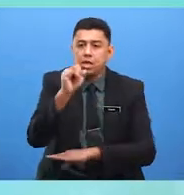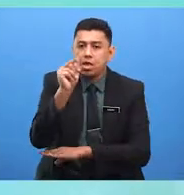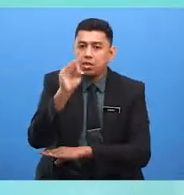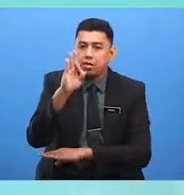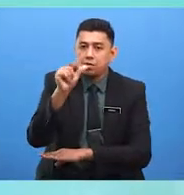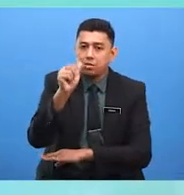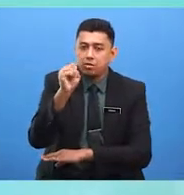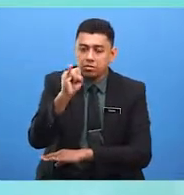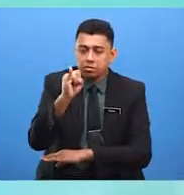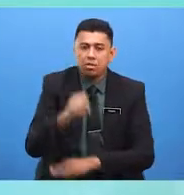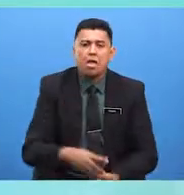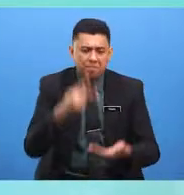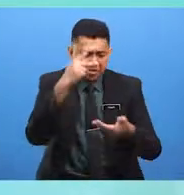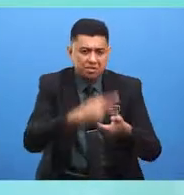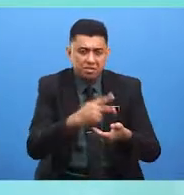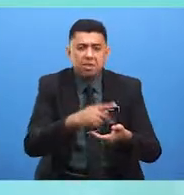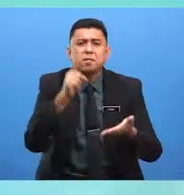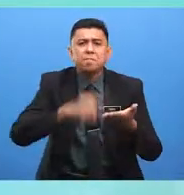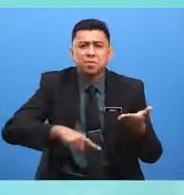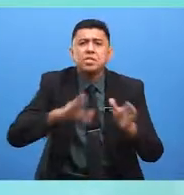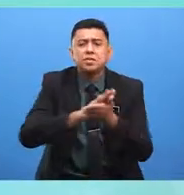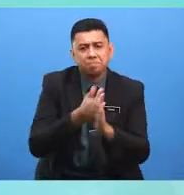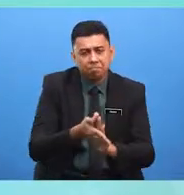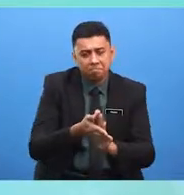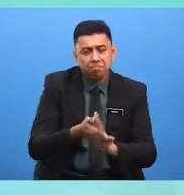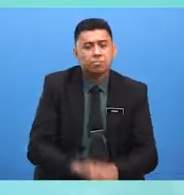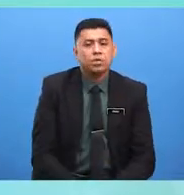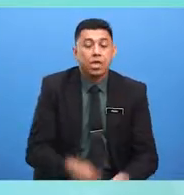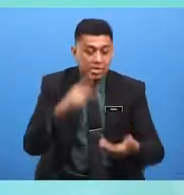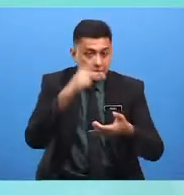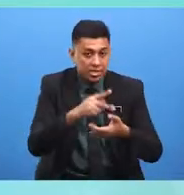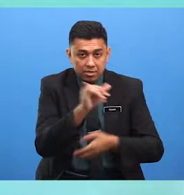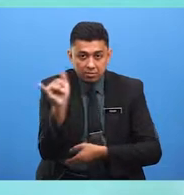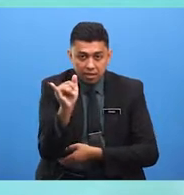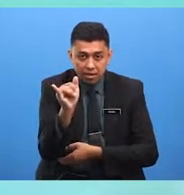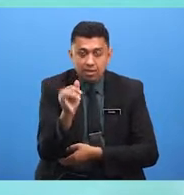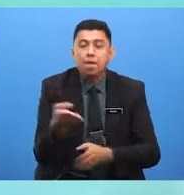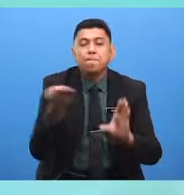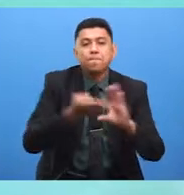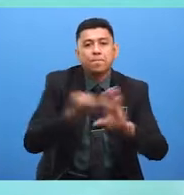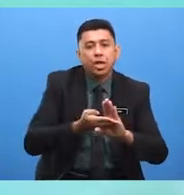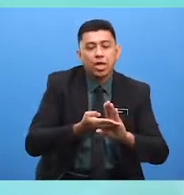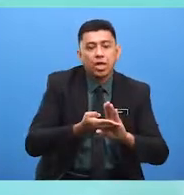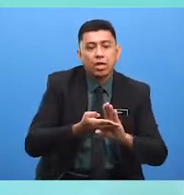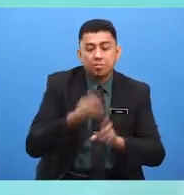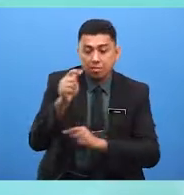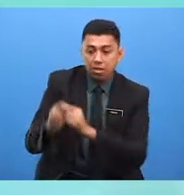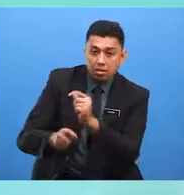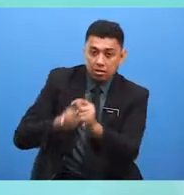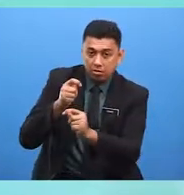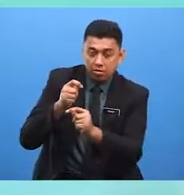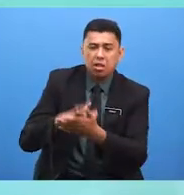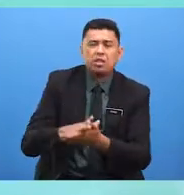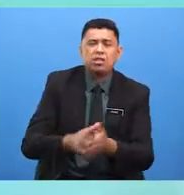apakah kesan daripada tindakan tersebut kesannya Bank perdagangan terpaksa menyimpan